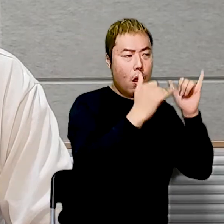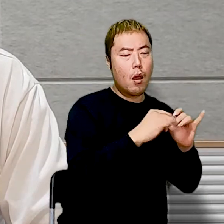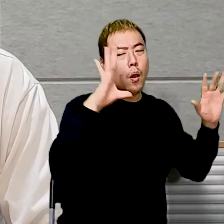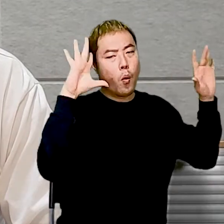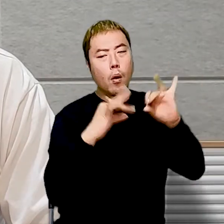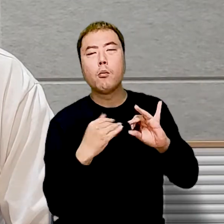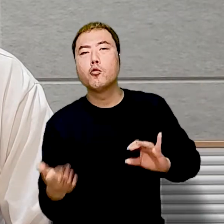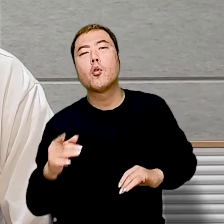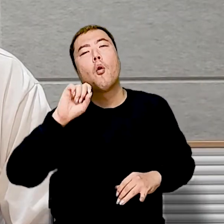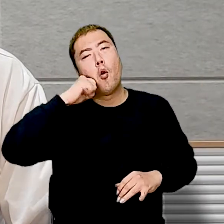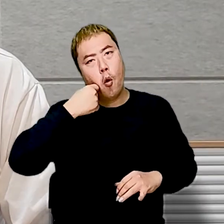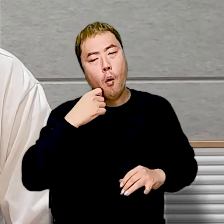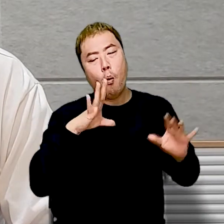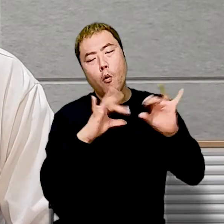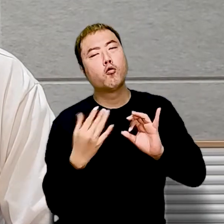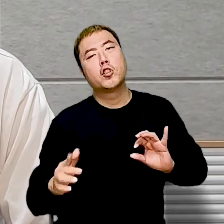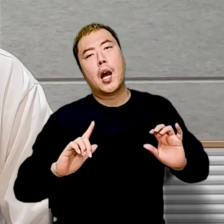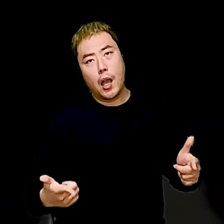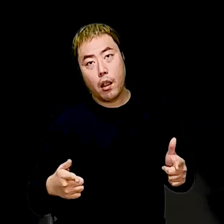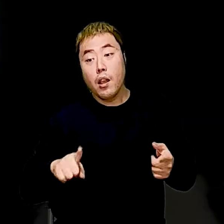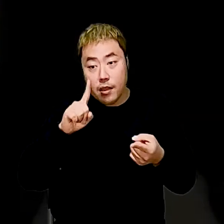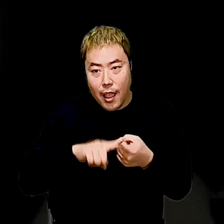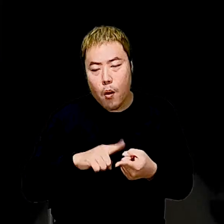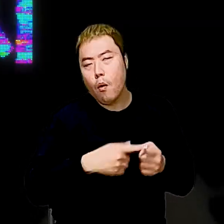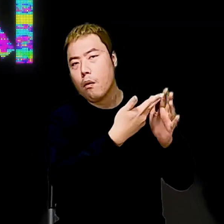흘러갈 경향이 다분하다.